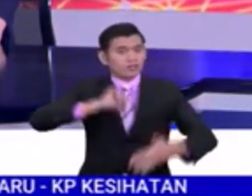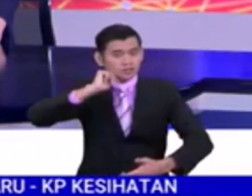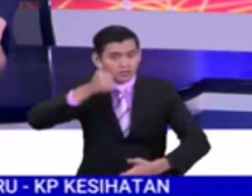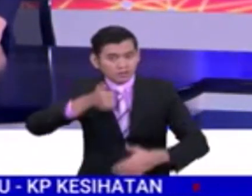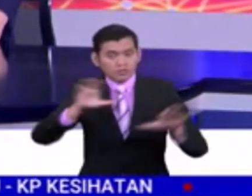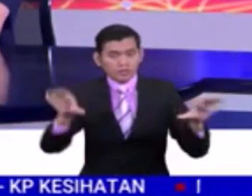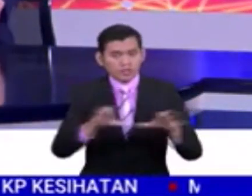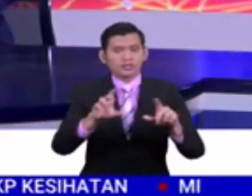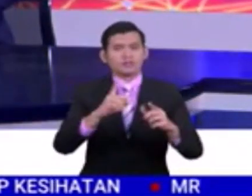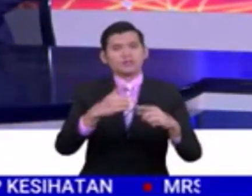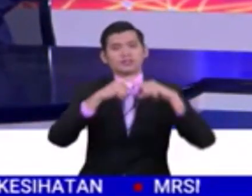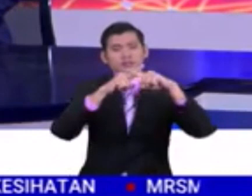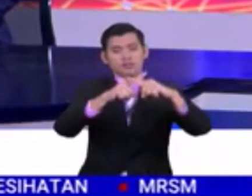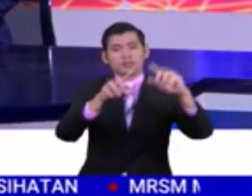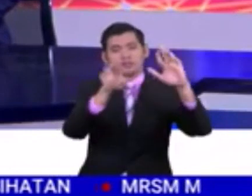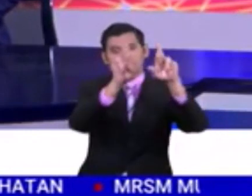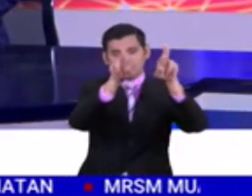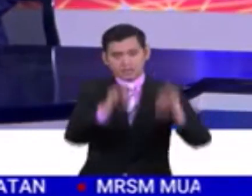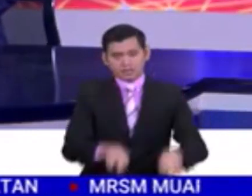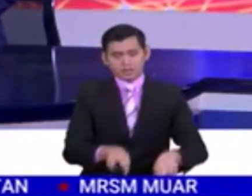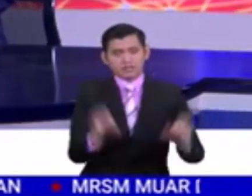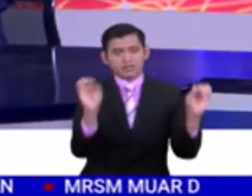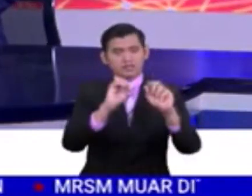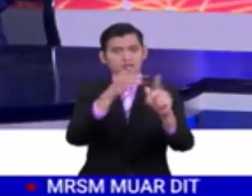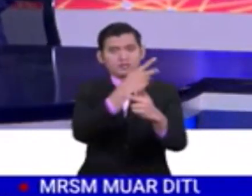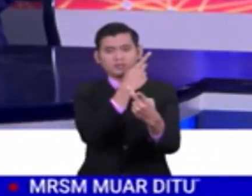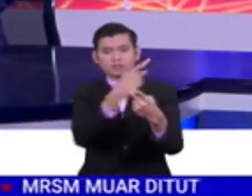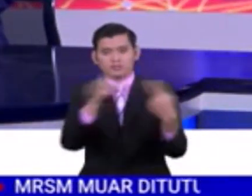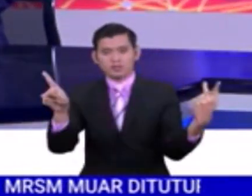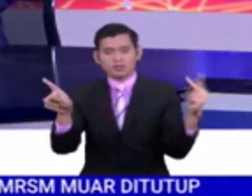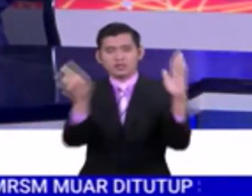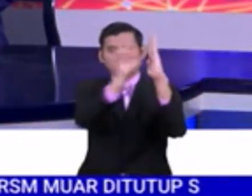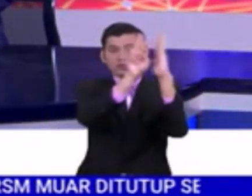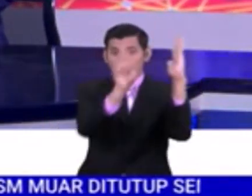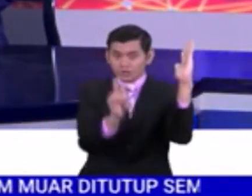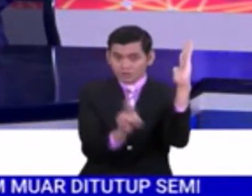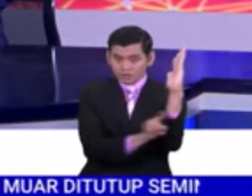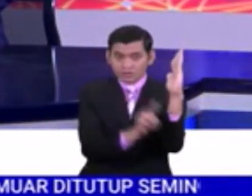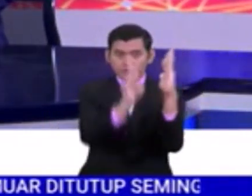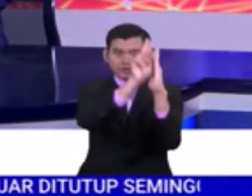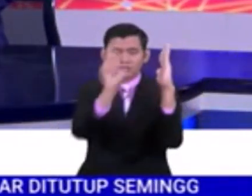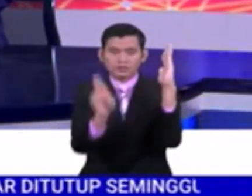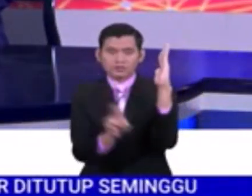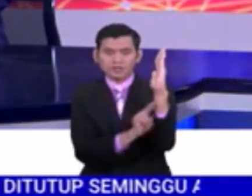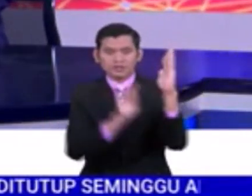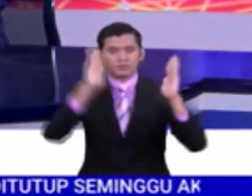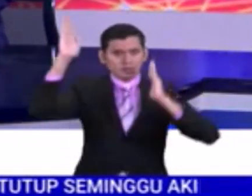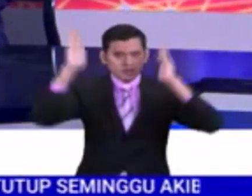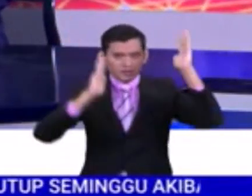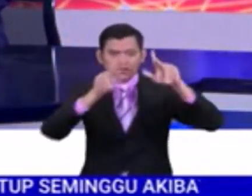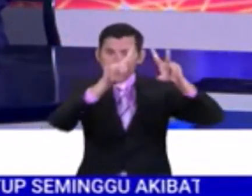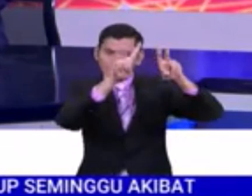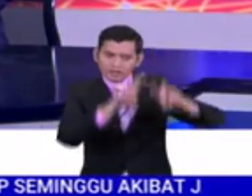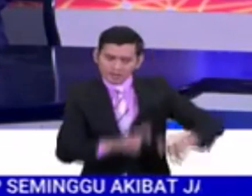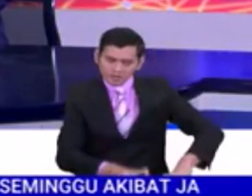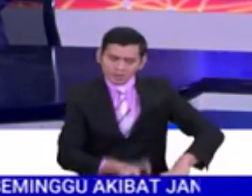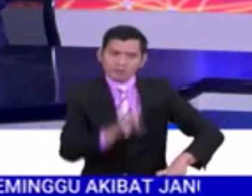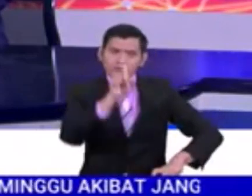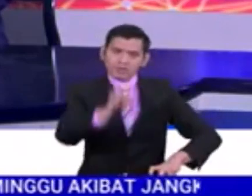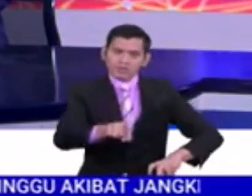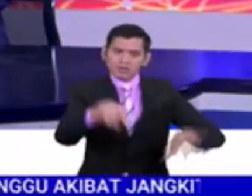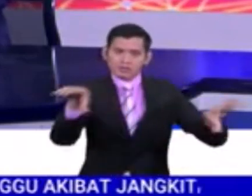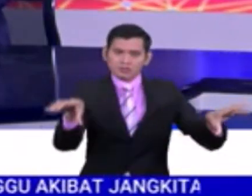Rakyat bagi memastikan ia tidak bercanggah dengan peruntukan perlembagaan. Kajian serta penelitian perlu